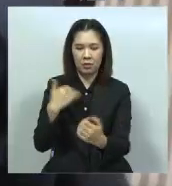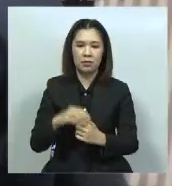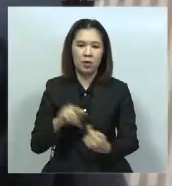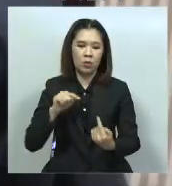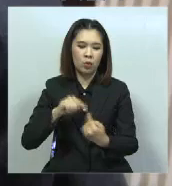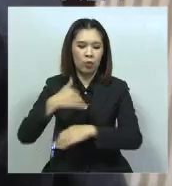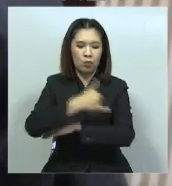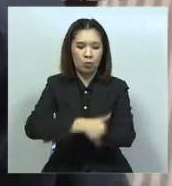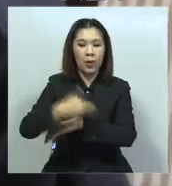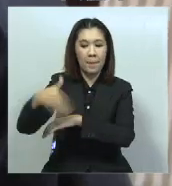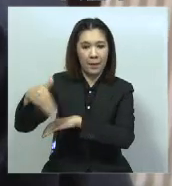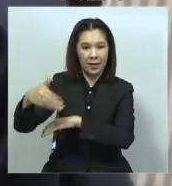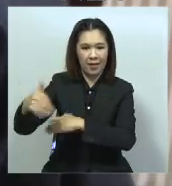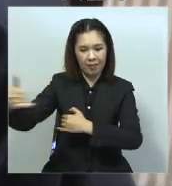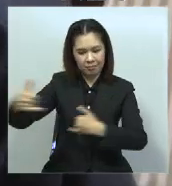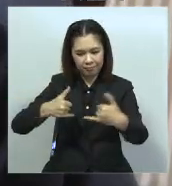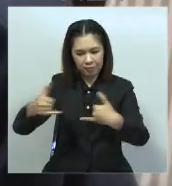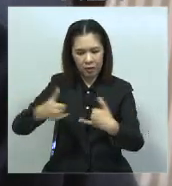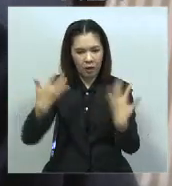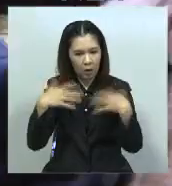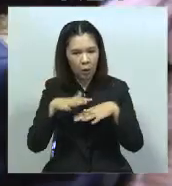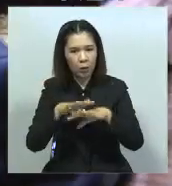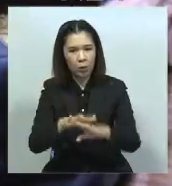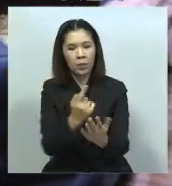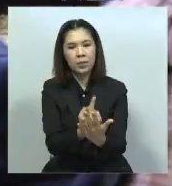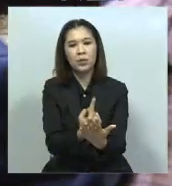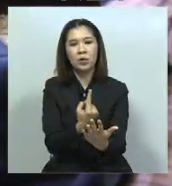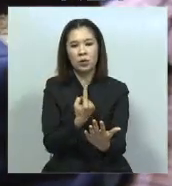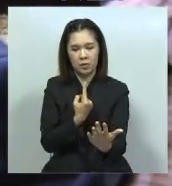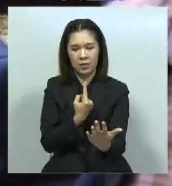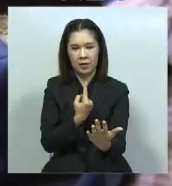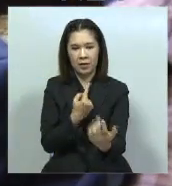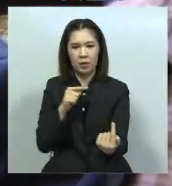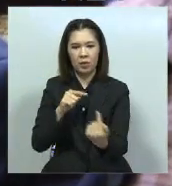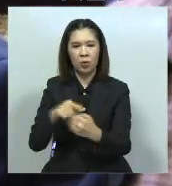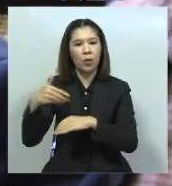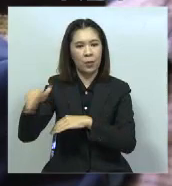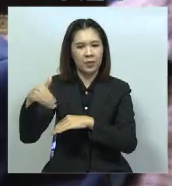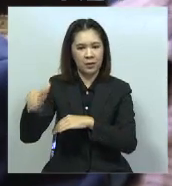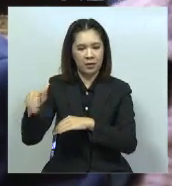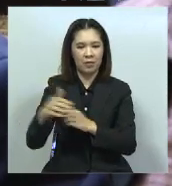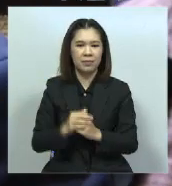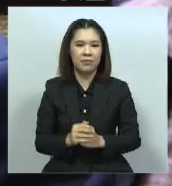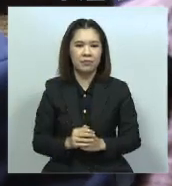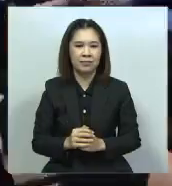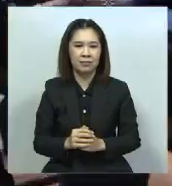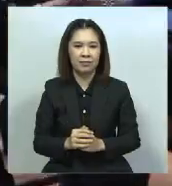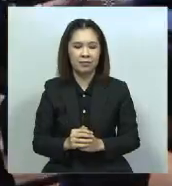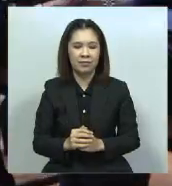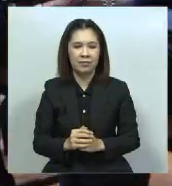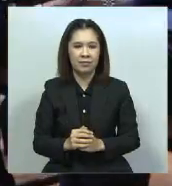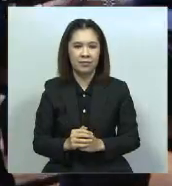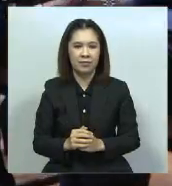ายจากต่างชาติเข้าร่วมงานจำนวนมากนะครับทั้งตัวแทนจากคณะทูตานุทูตจากต่างประเทศองค์การอาห